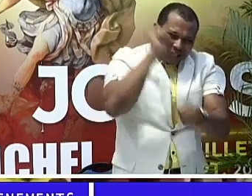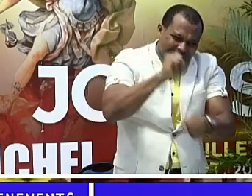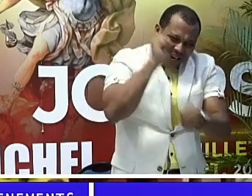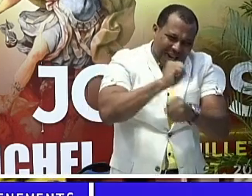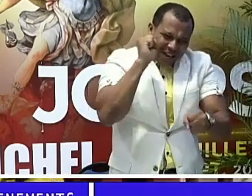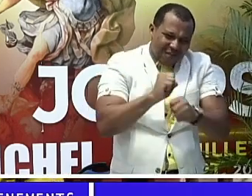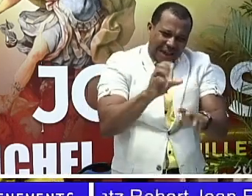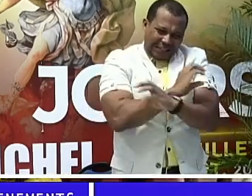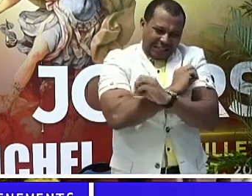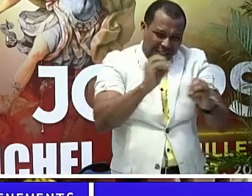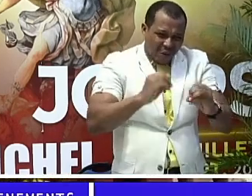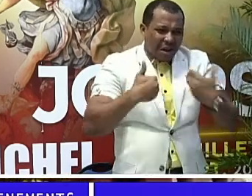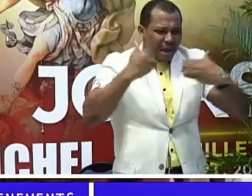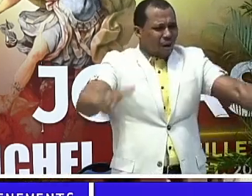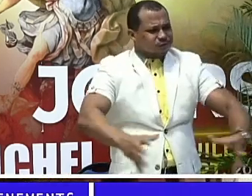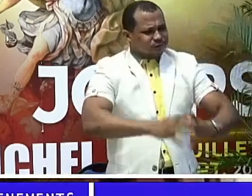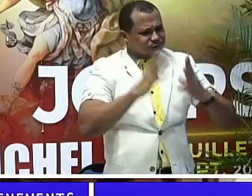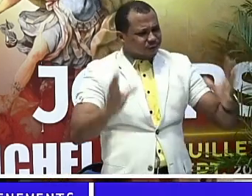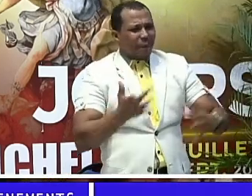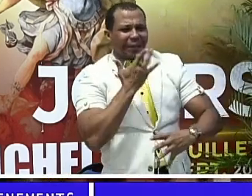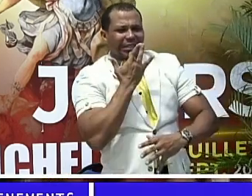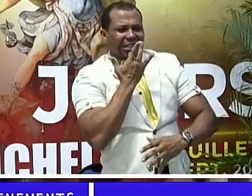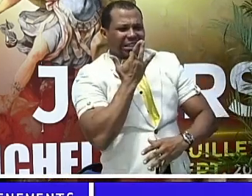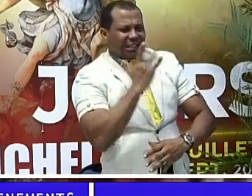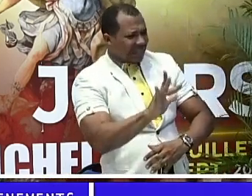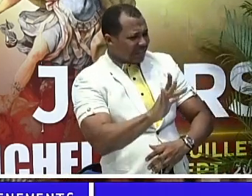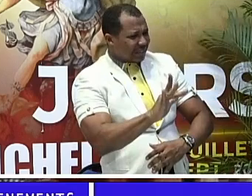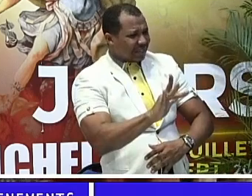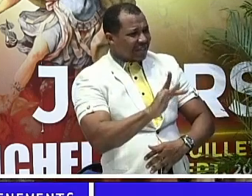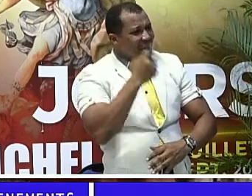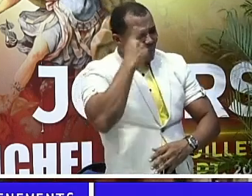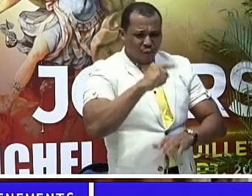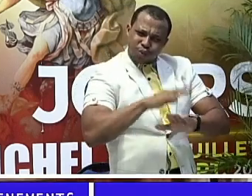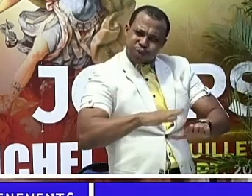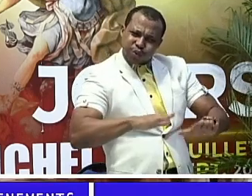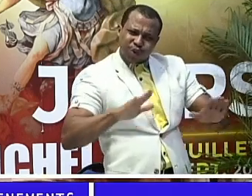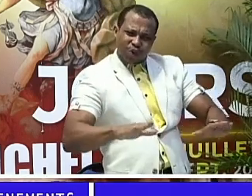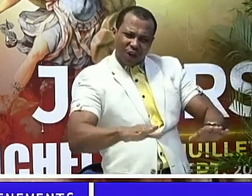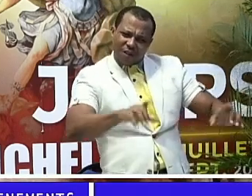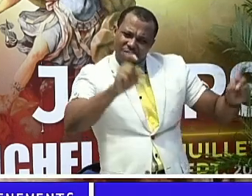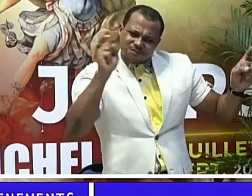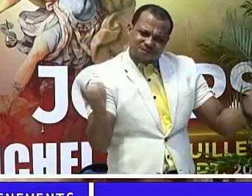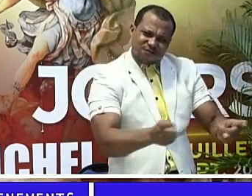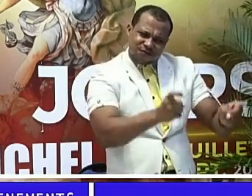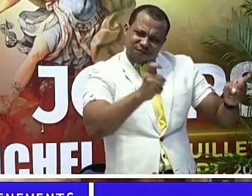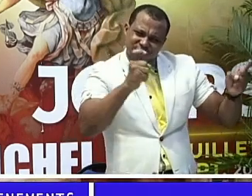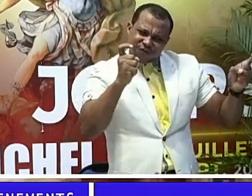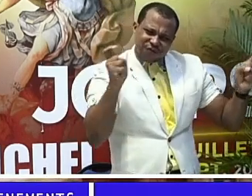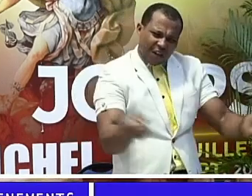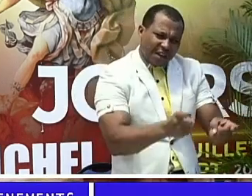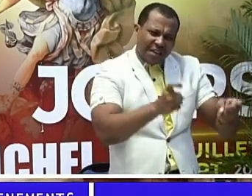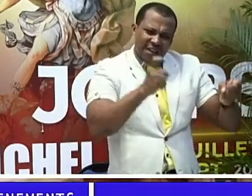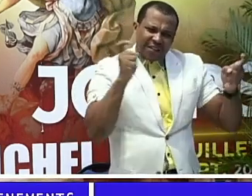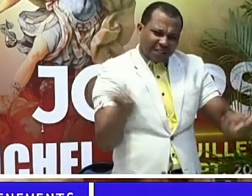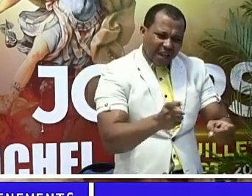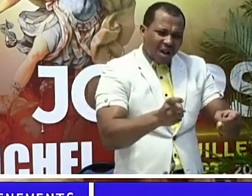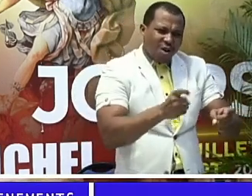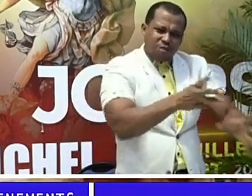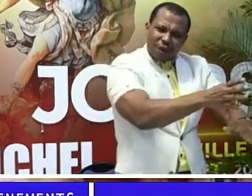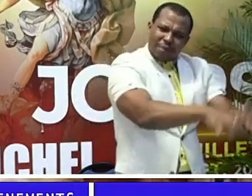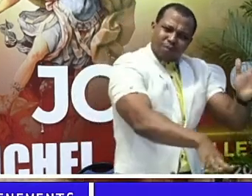chance pour mon nan li tourner non seulement vers la violence mais vers toute bagaille qui l'aide,